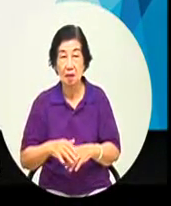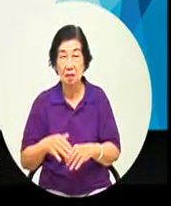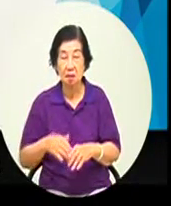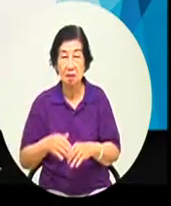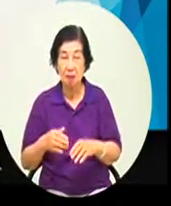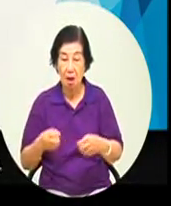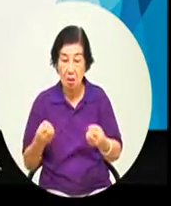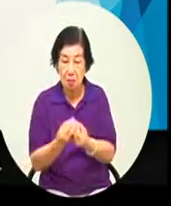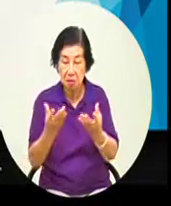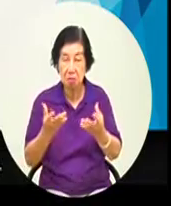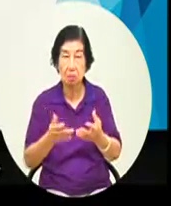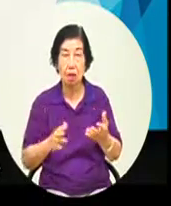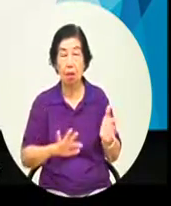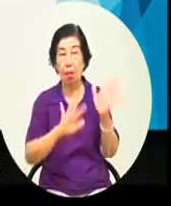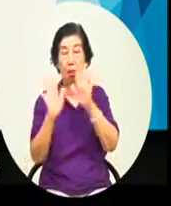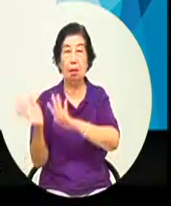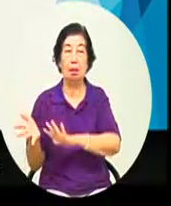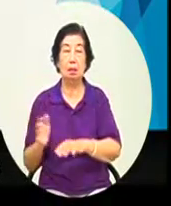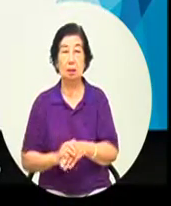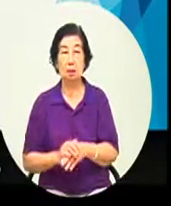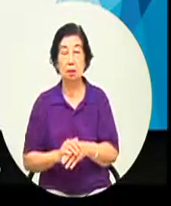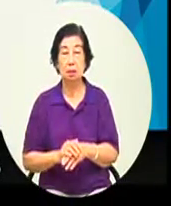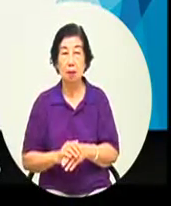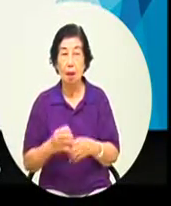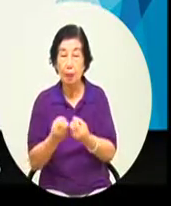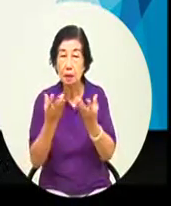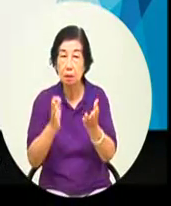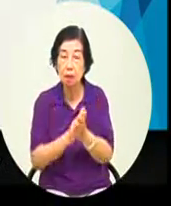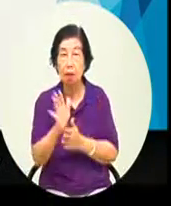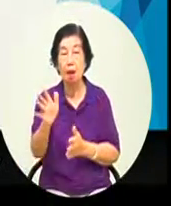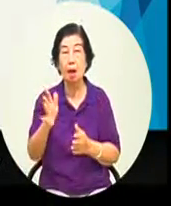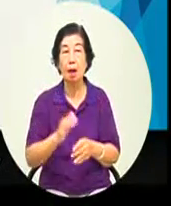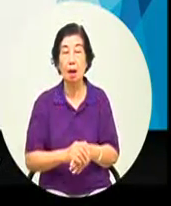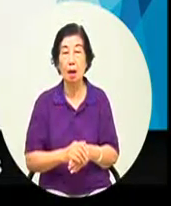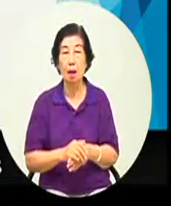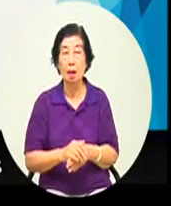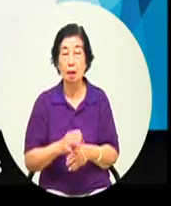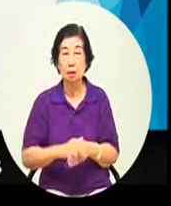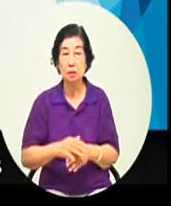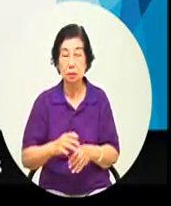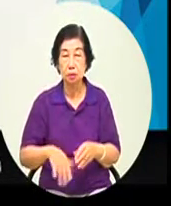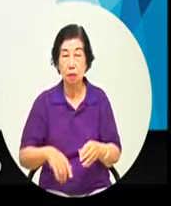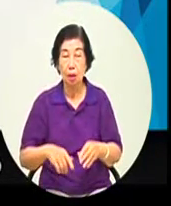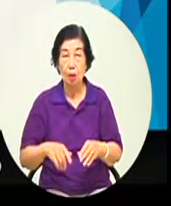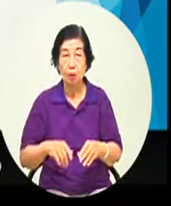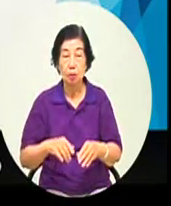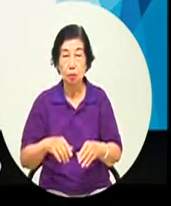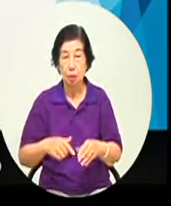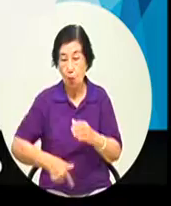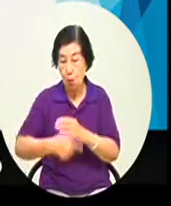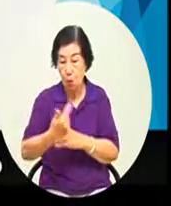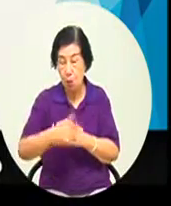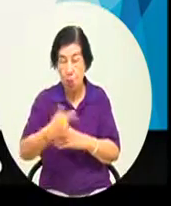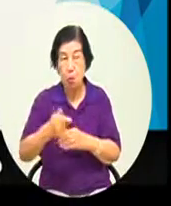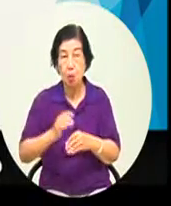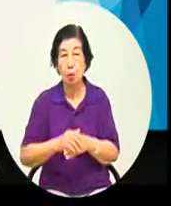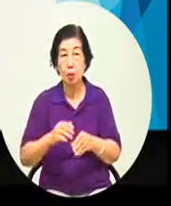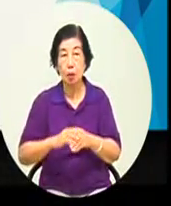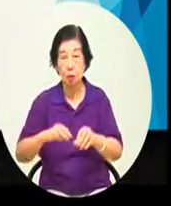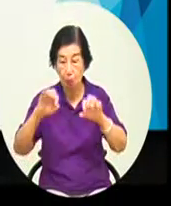生了。就事后呢，当然后来这个事情很快被揭发了哈，但是今天女大学